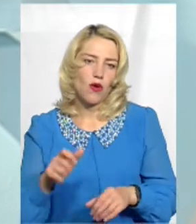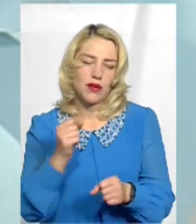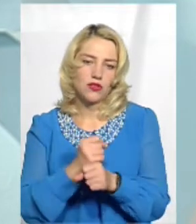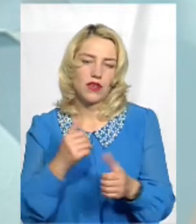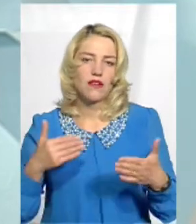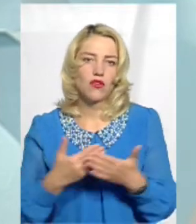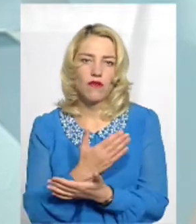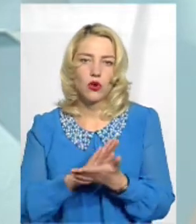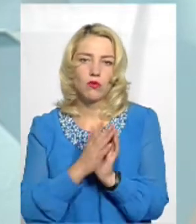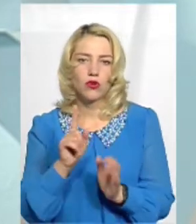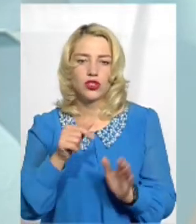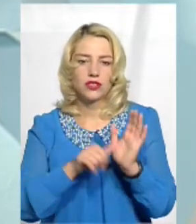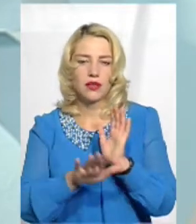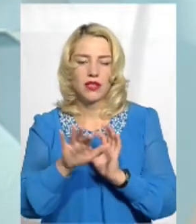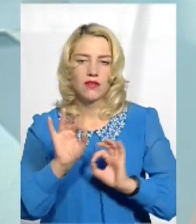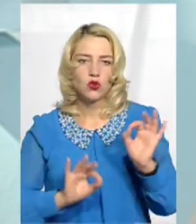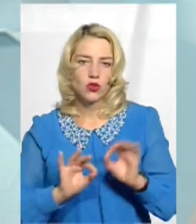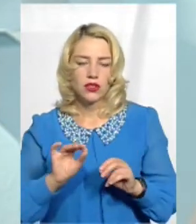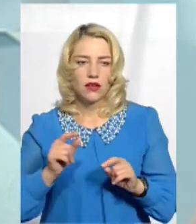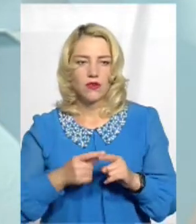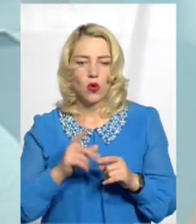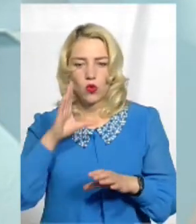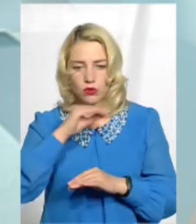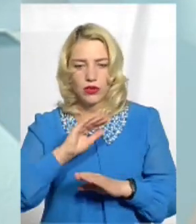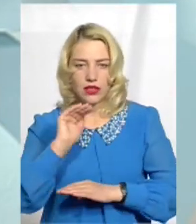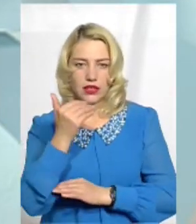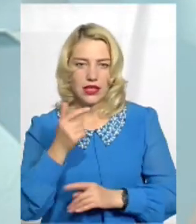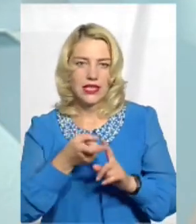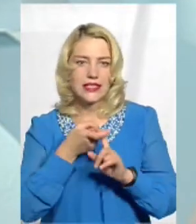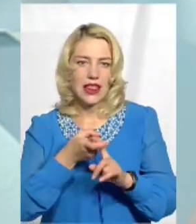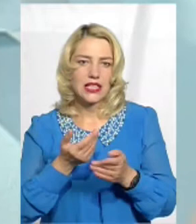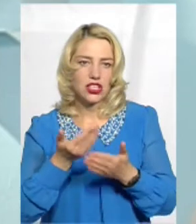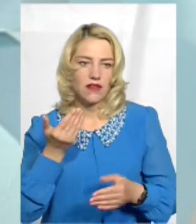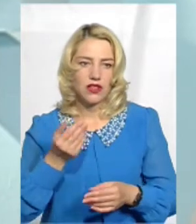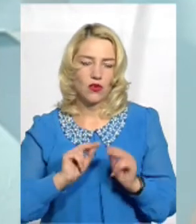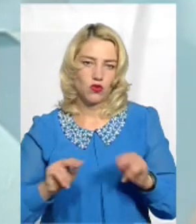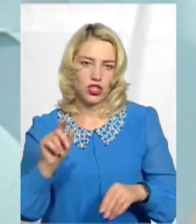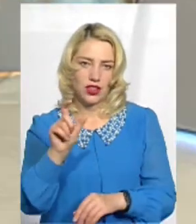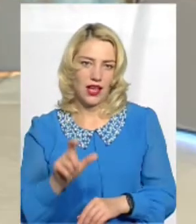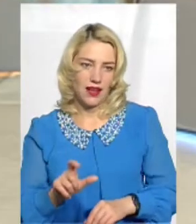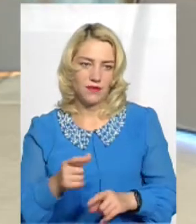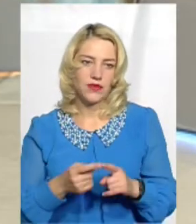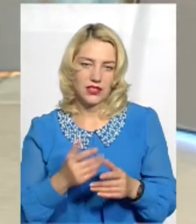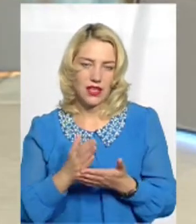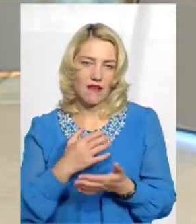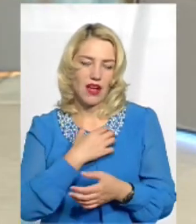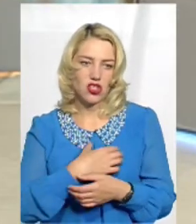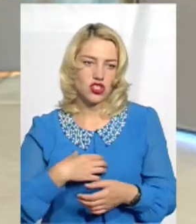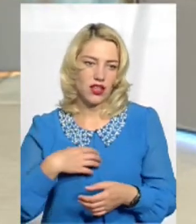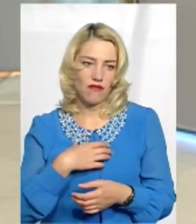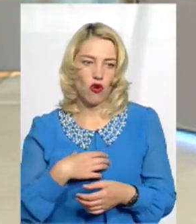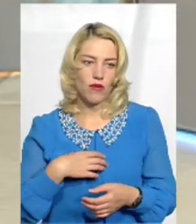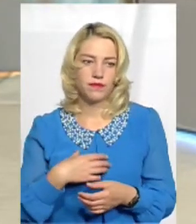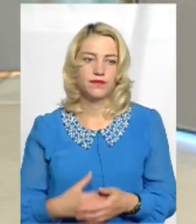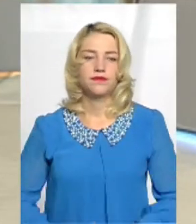умовах, адже 65% успіху дитини залежить від вчителя. Від вчителя. Це є дуже важливим. Викладач – це